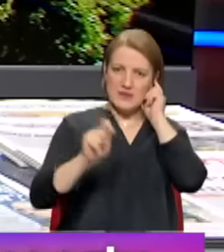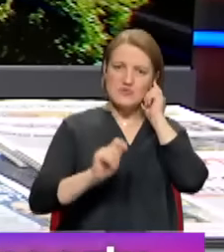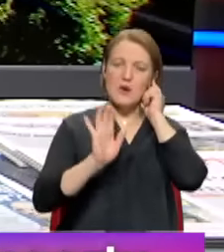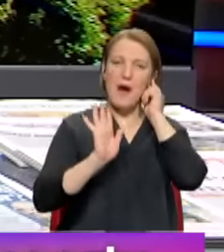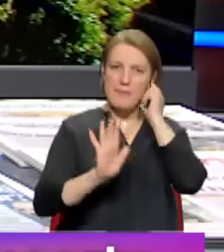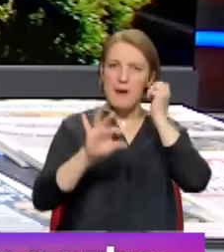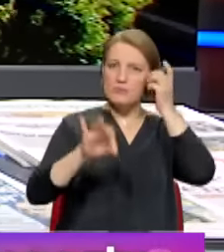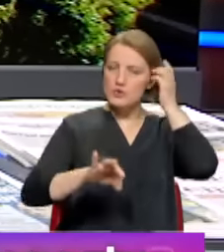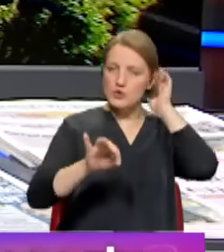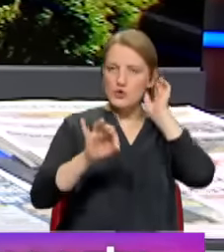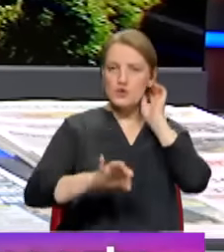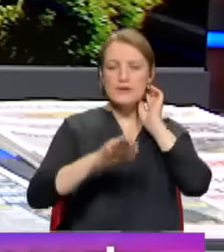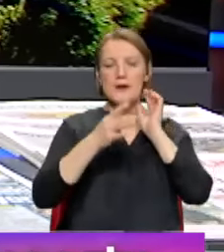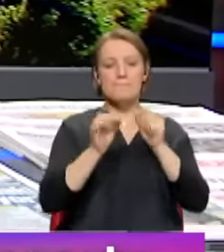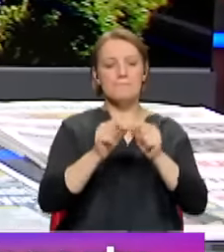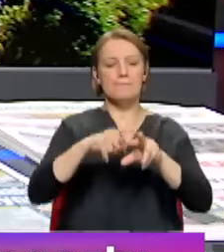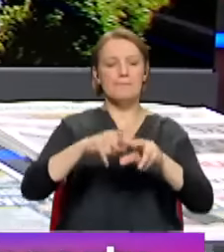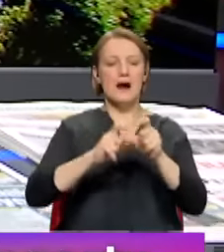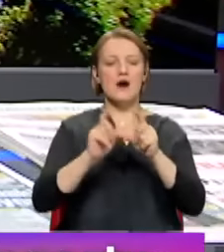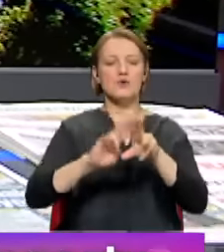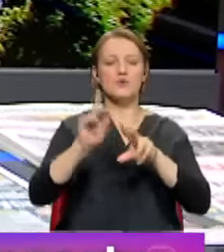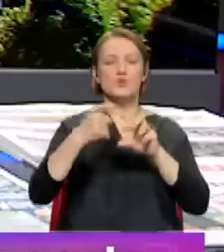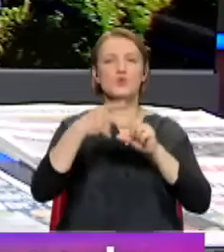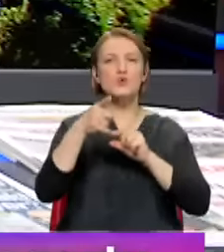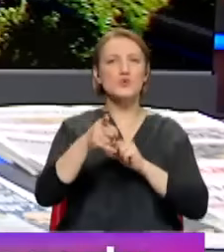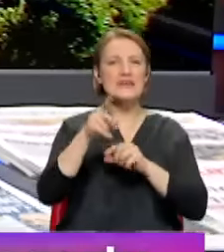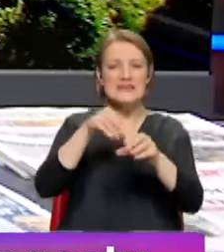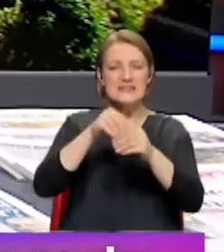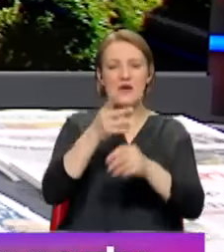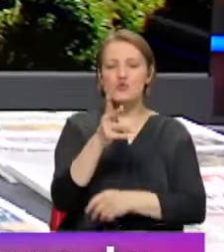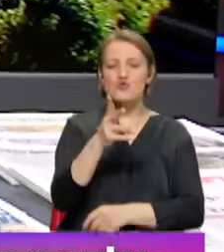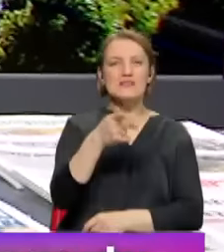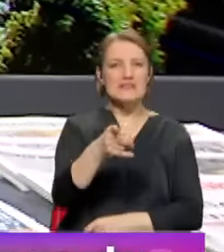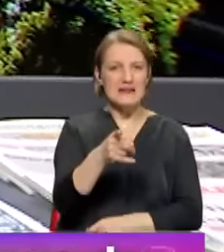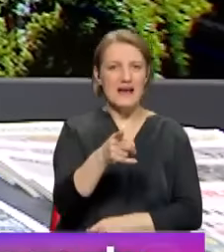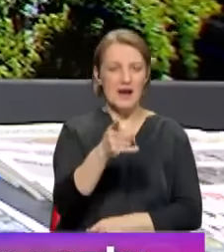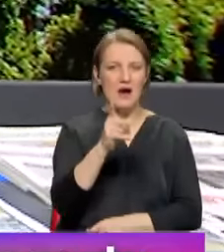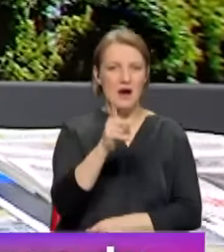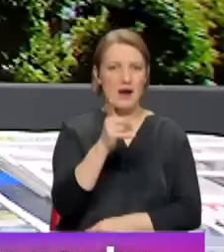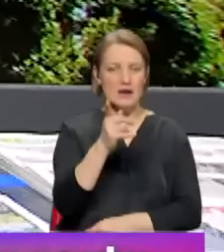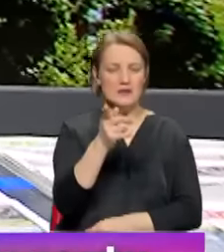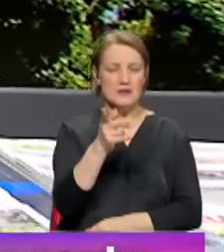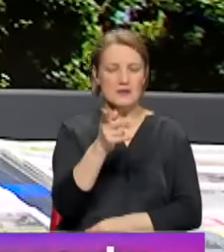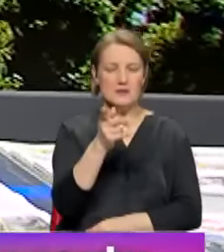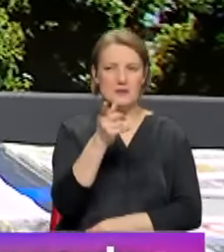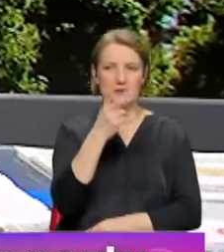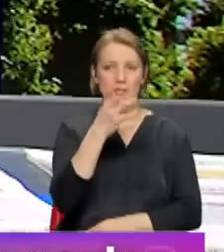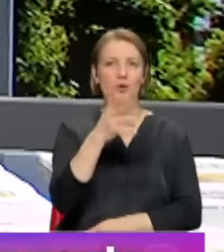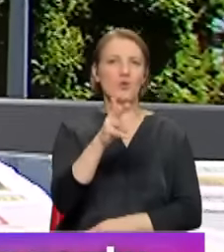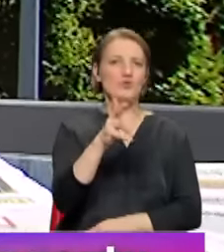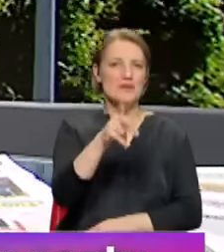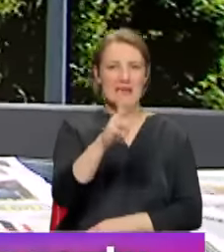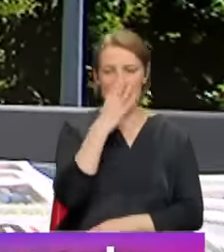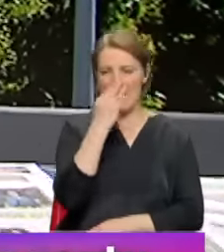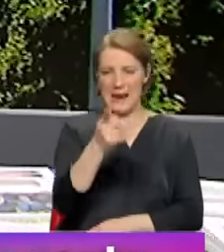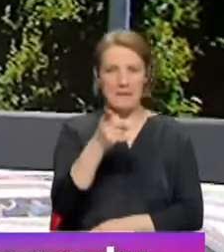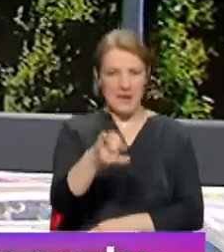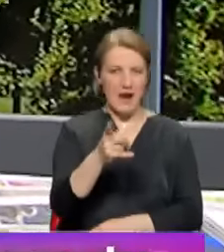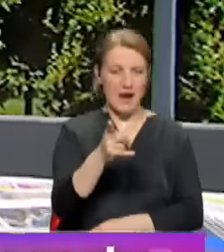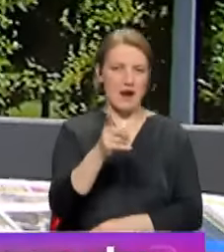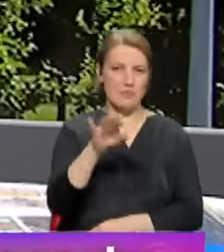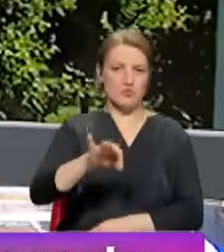Ama bugün Bağkurlular için o 3000 liralık 17 bin lira olması gerekiyor demişti Cumhuriyet Halk Partisi Özgür